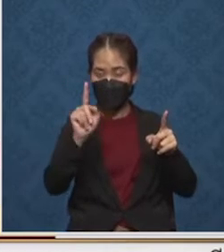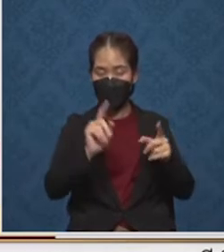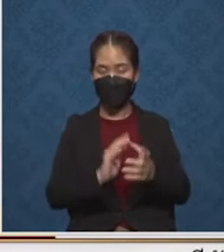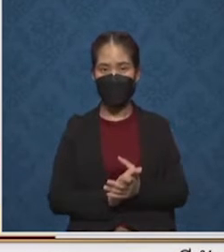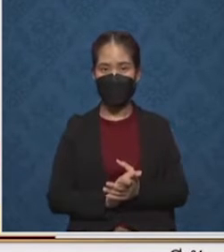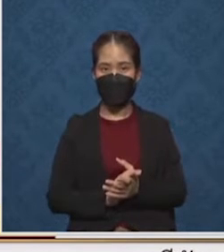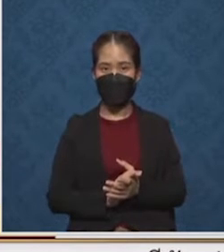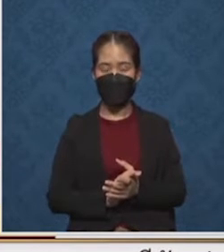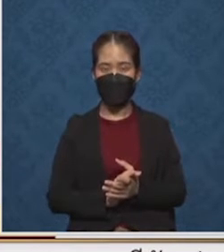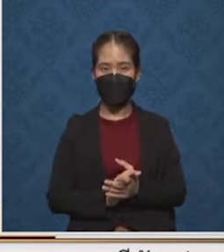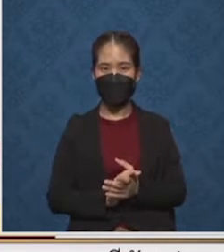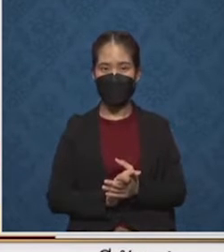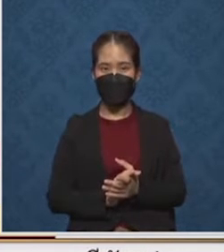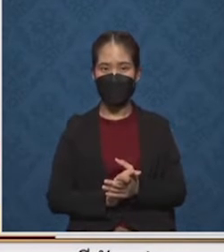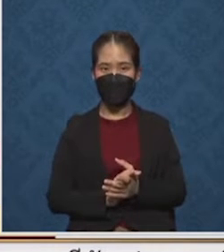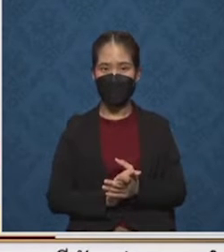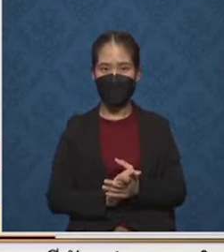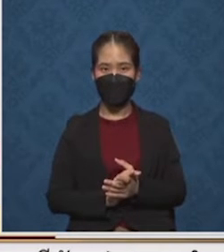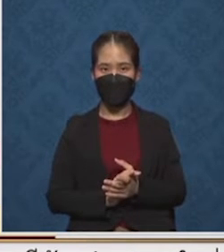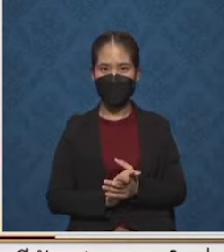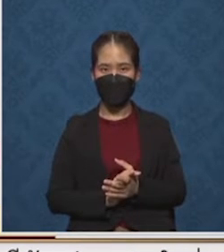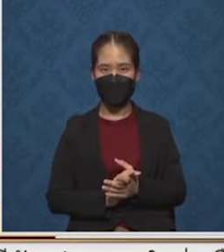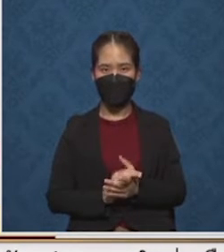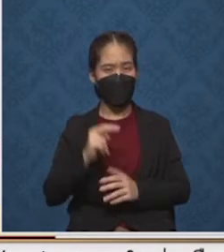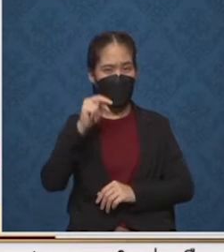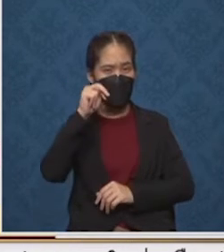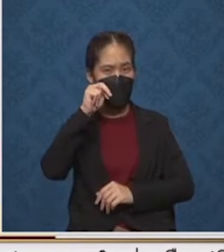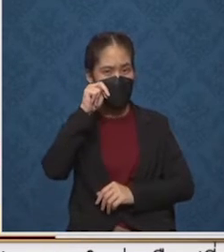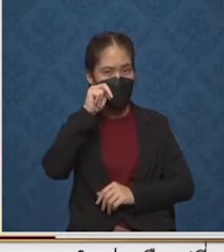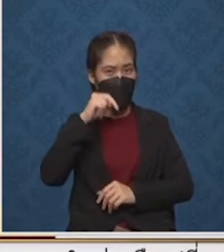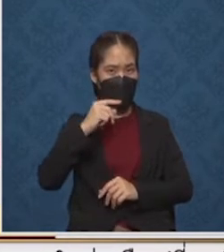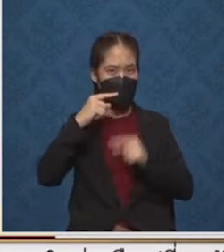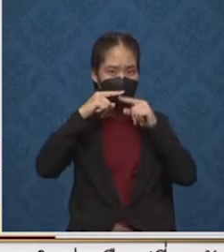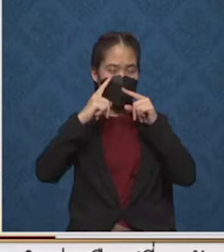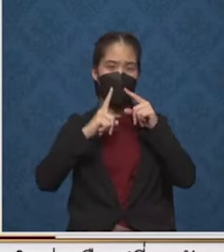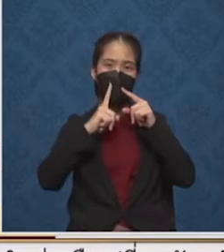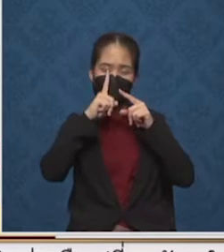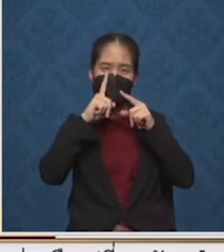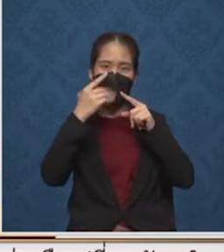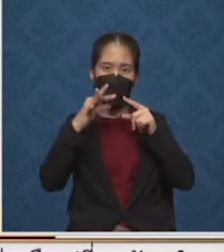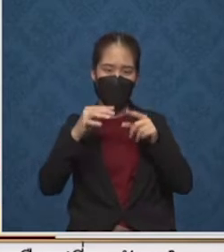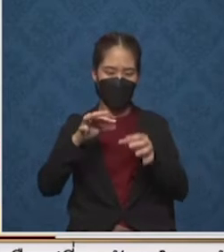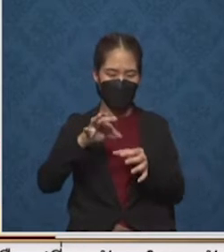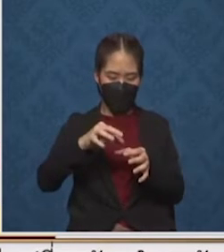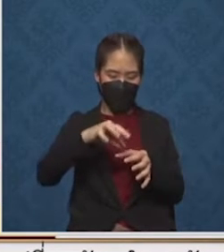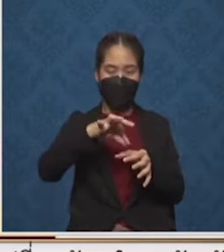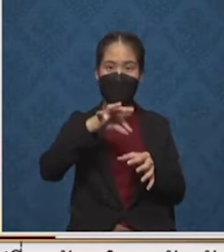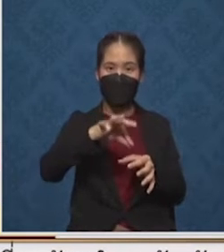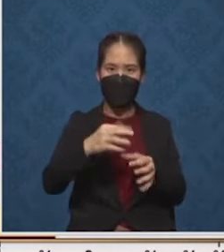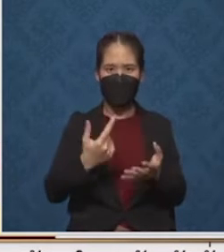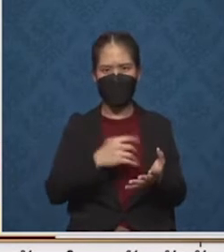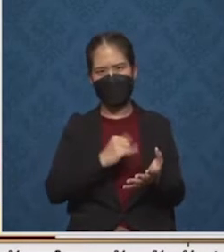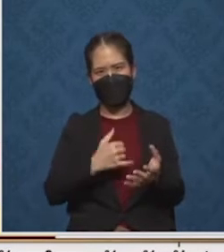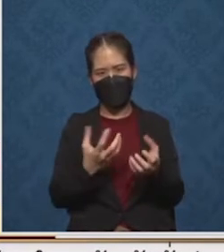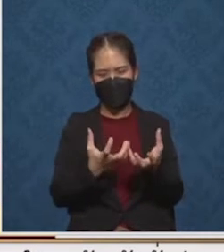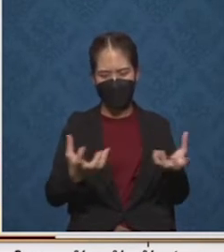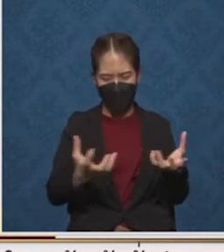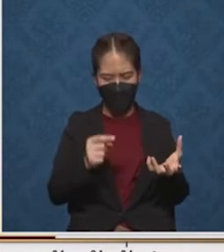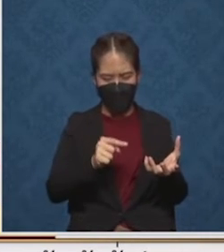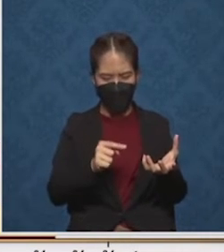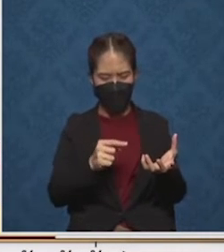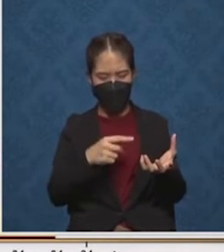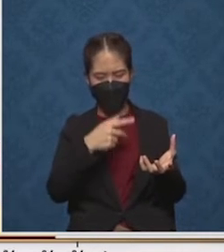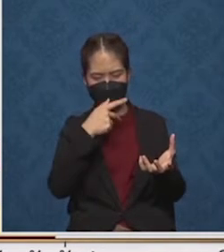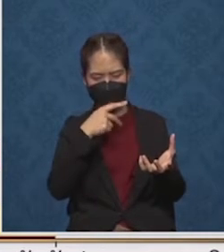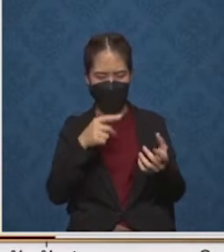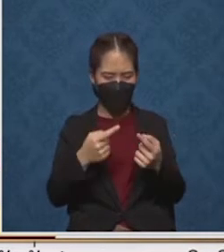ครับเอาน้ำยาไม่ต่างครับและบรรจุภัณฑ์อาจจะต่างนะ